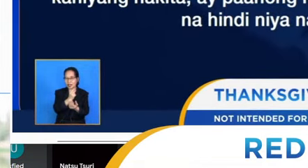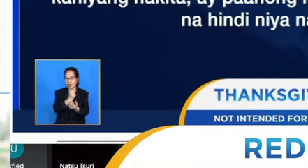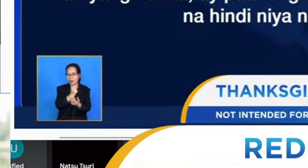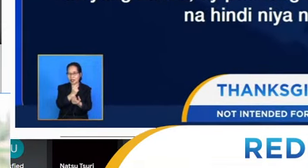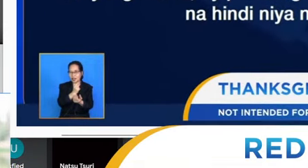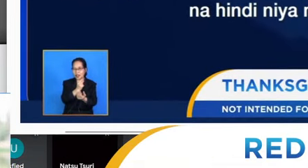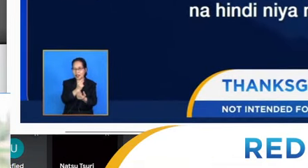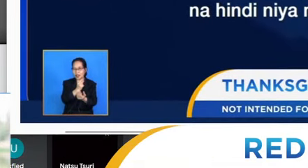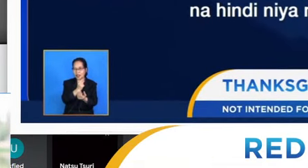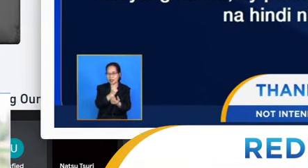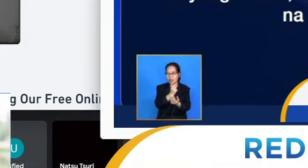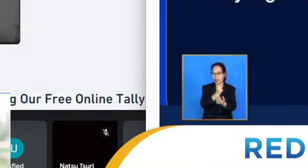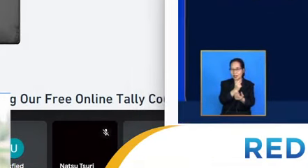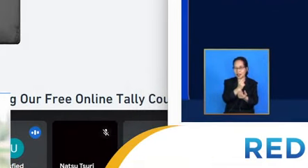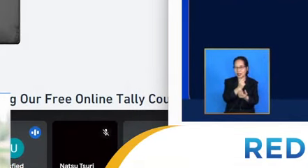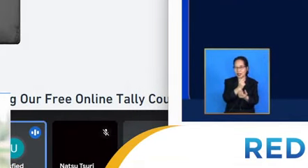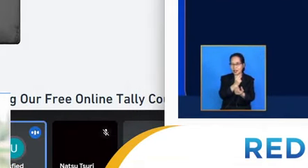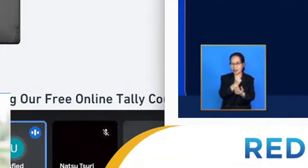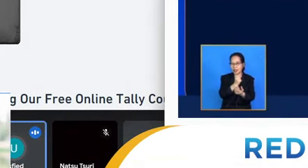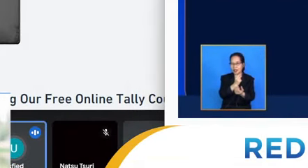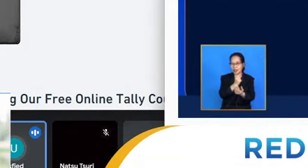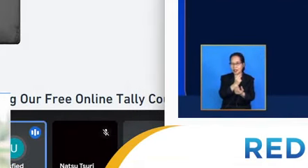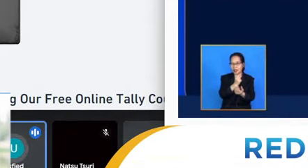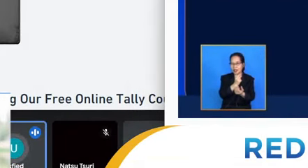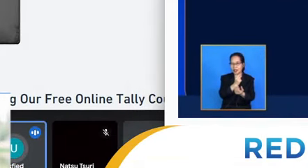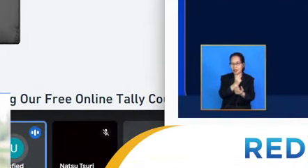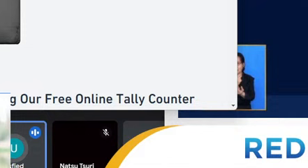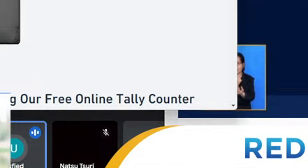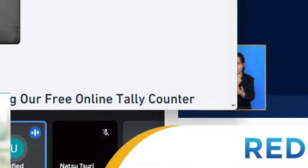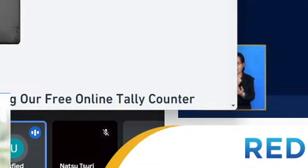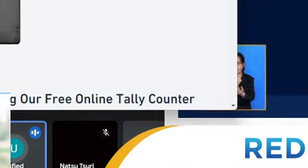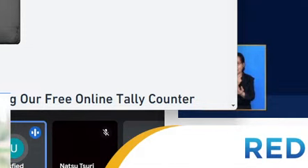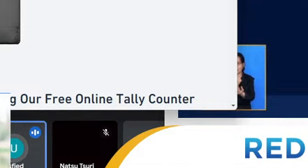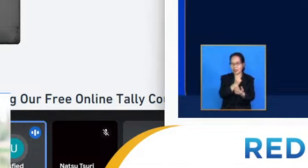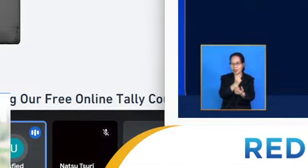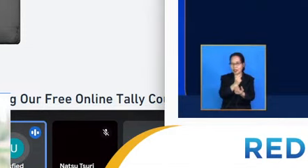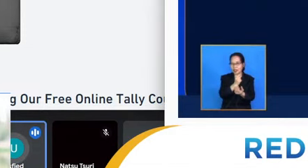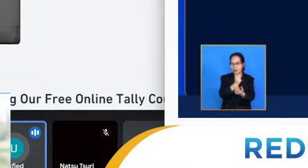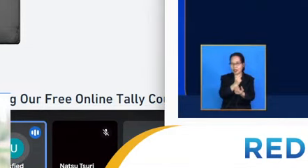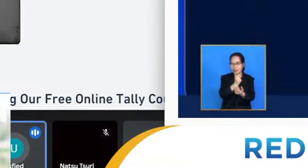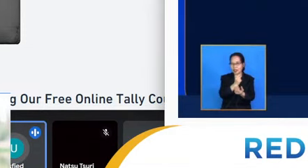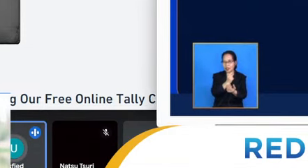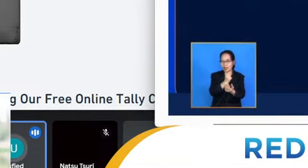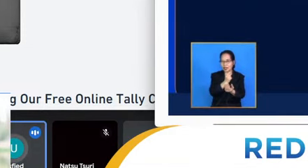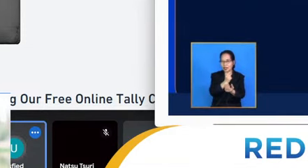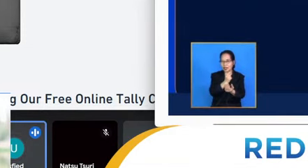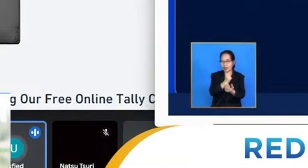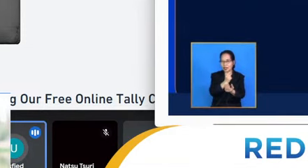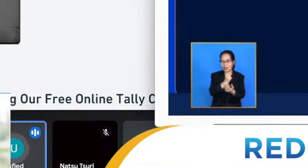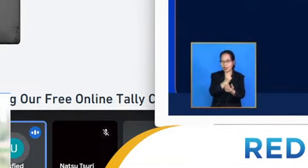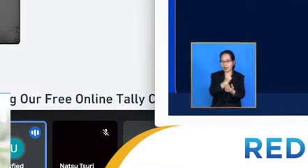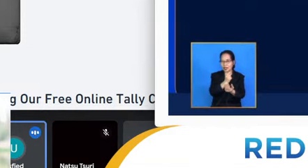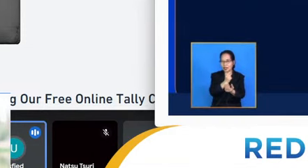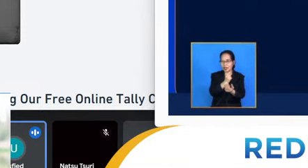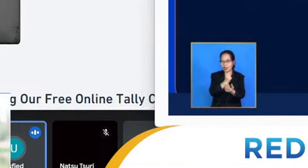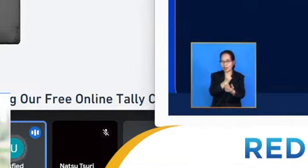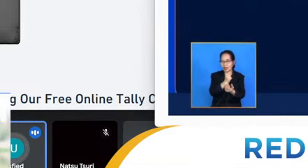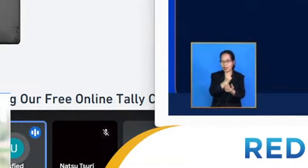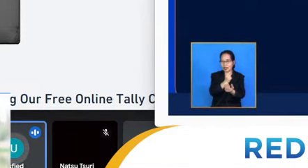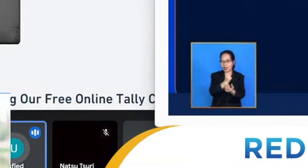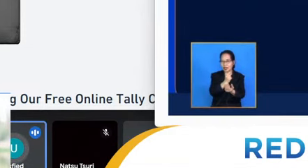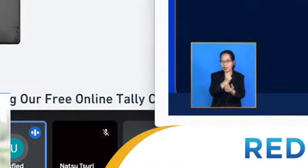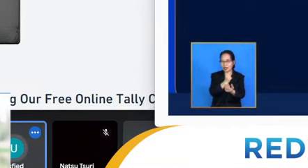And by that, kapatid na Rodel. Tapos diba na kung naalala nyo nung kapanahon ni kapatid na Ellie dati, lagi sinasabi, walang kapatid